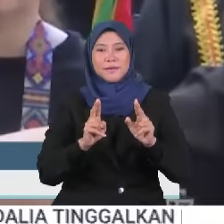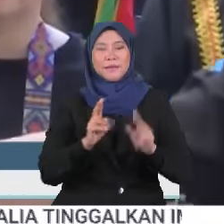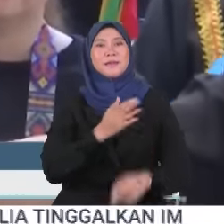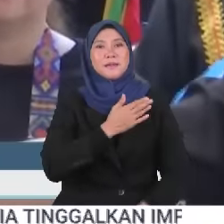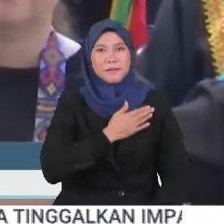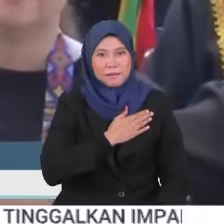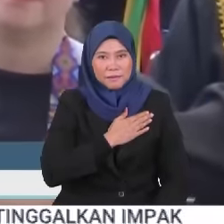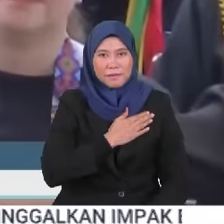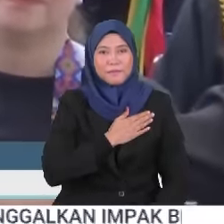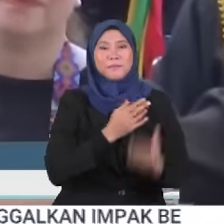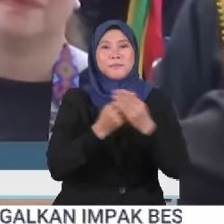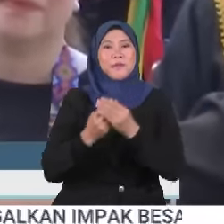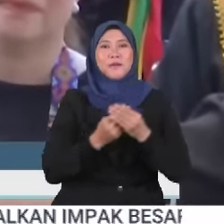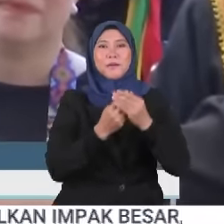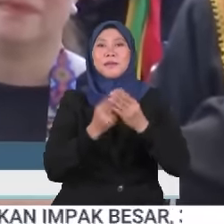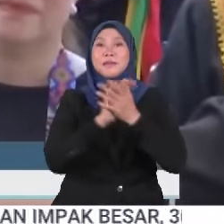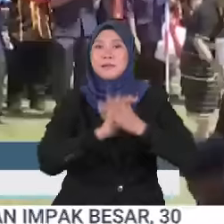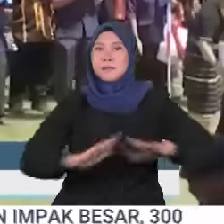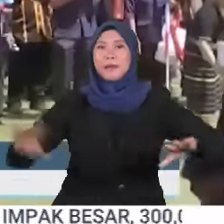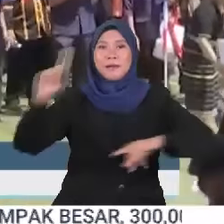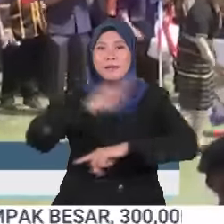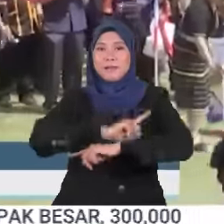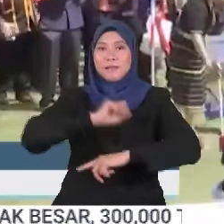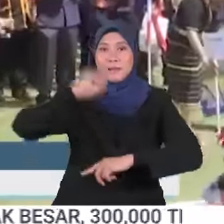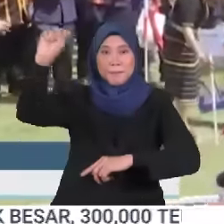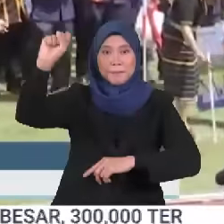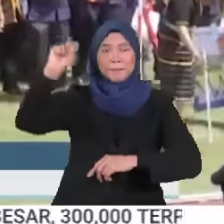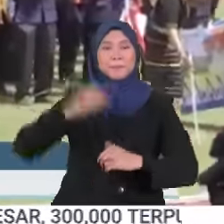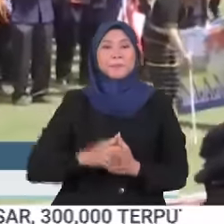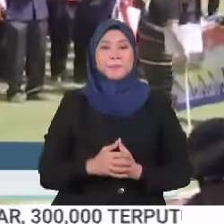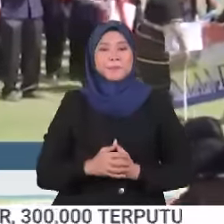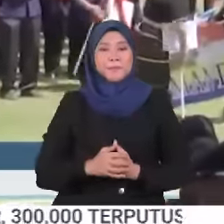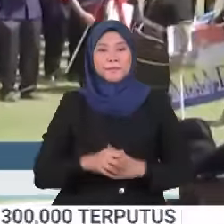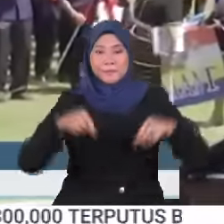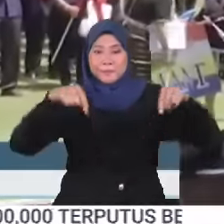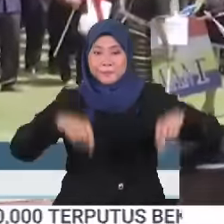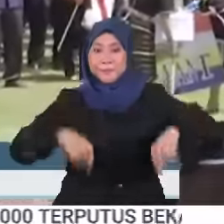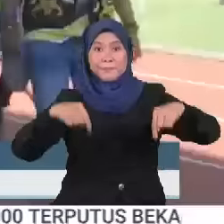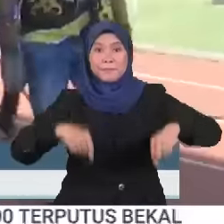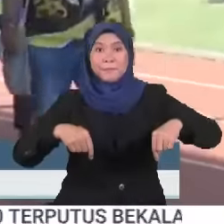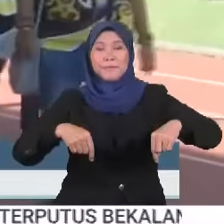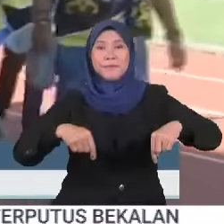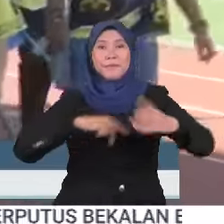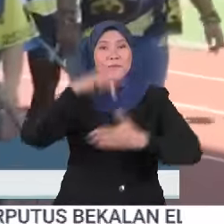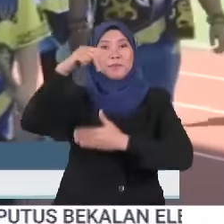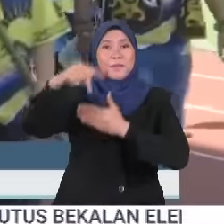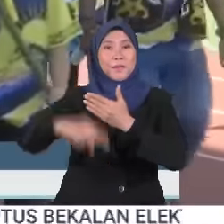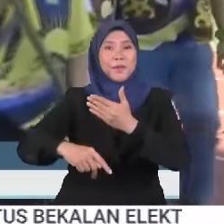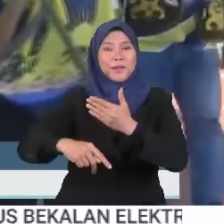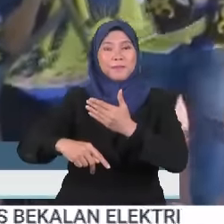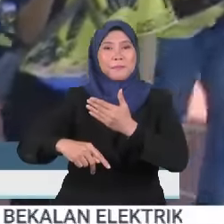perpaduan dan selamat hari Sabah dan hari ini ya antara program